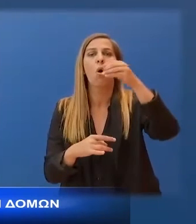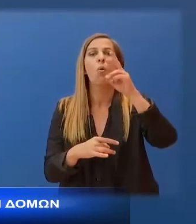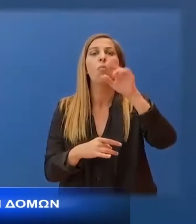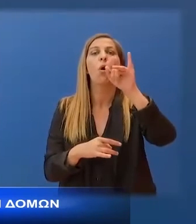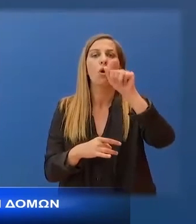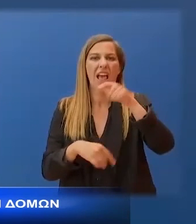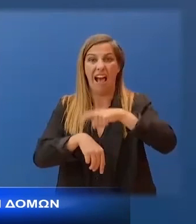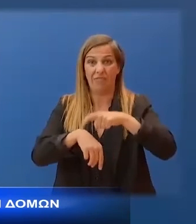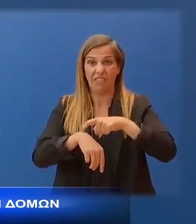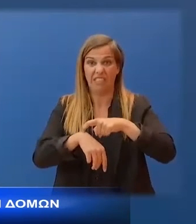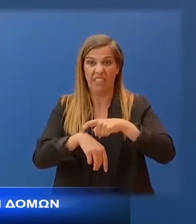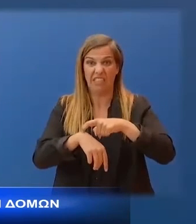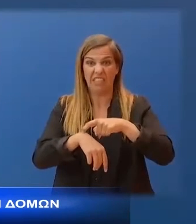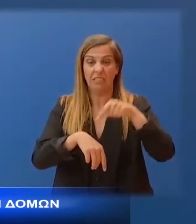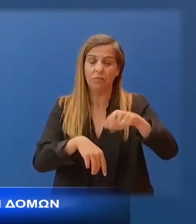σήμερα έχει